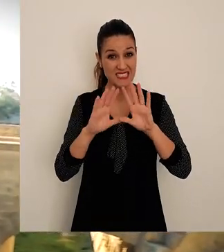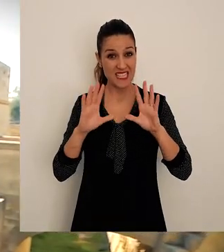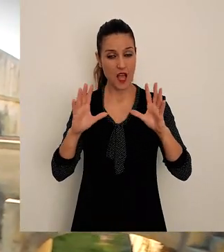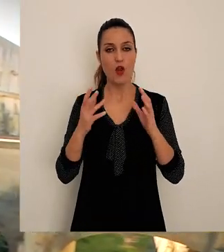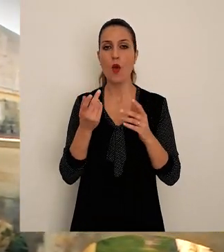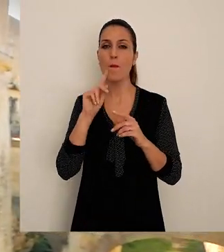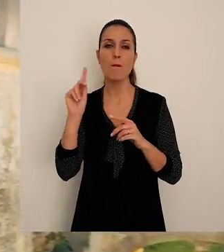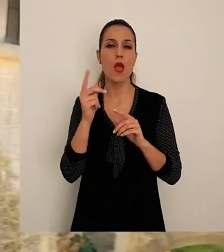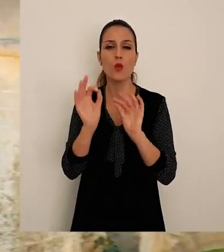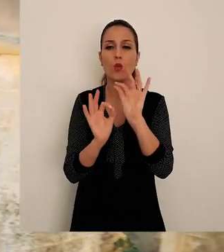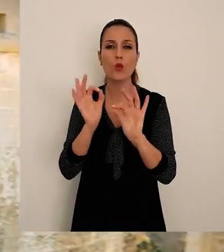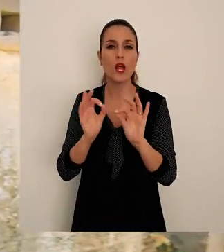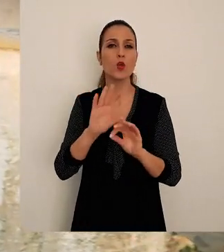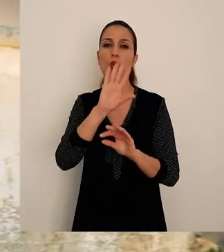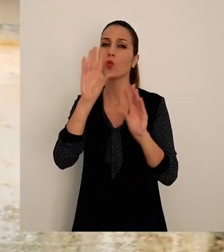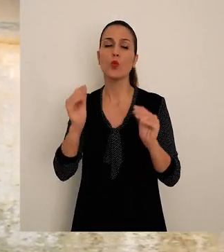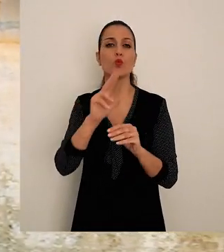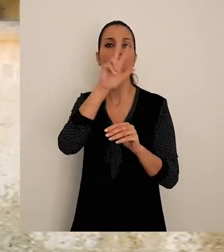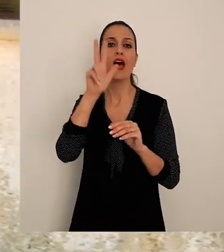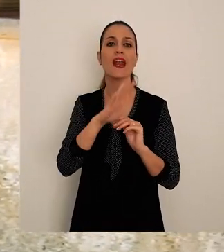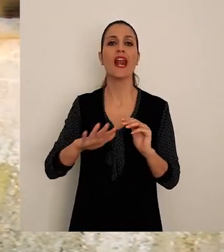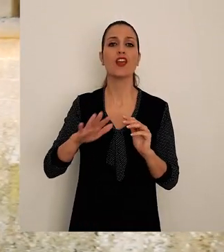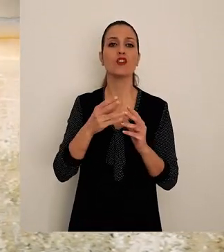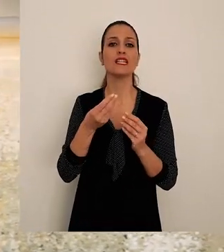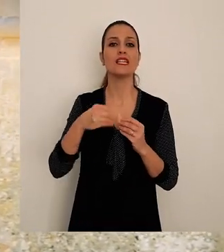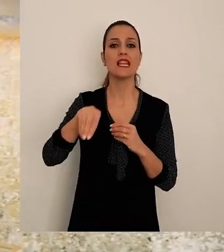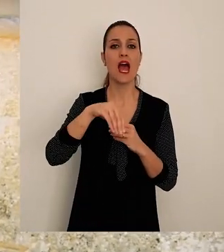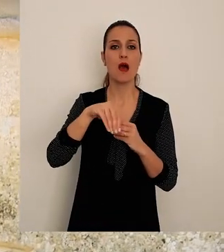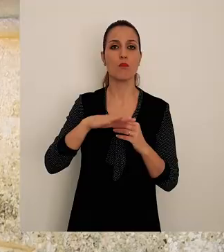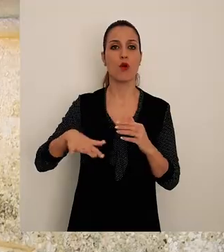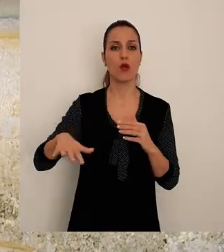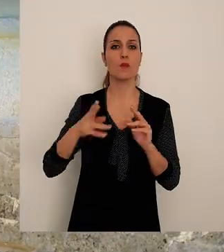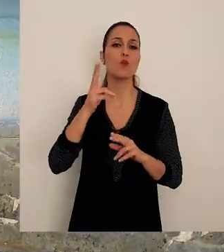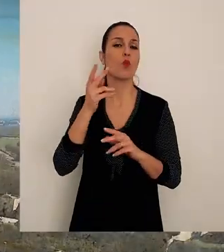più innovative e meglio curate di tutto il Regno di Napoli.